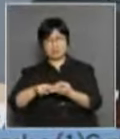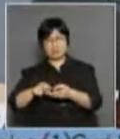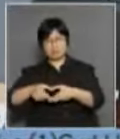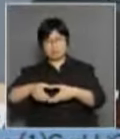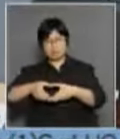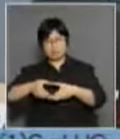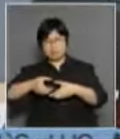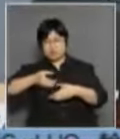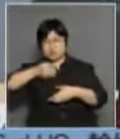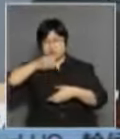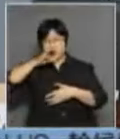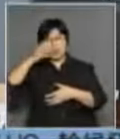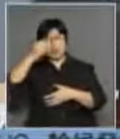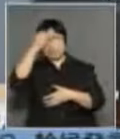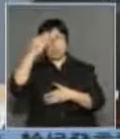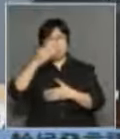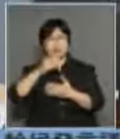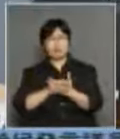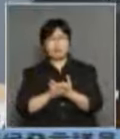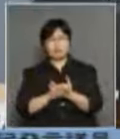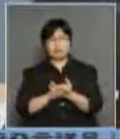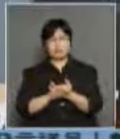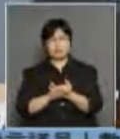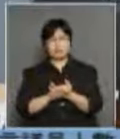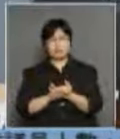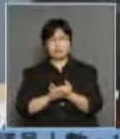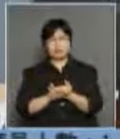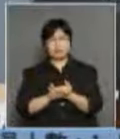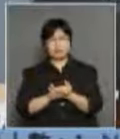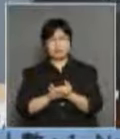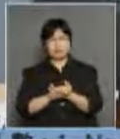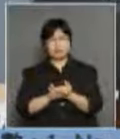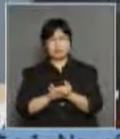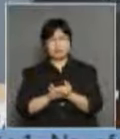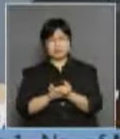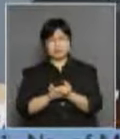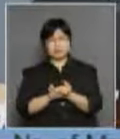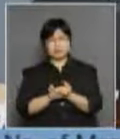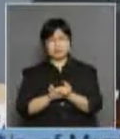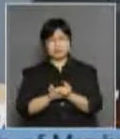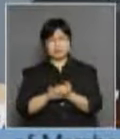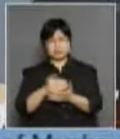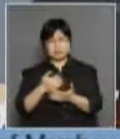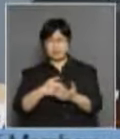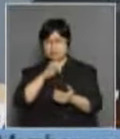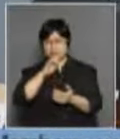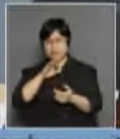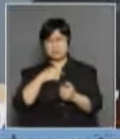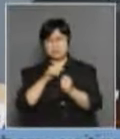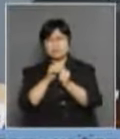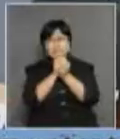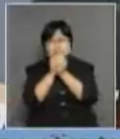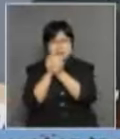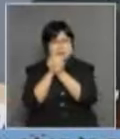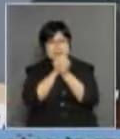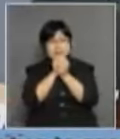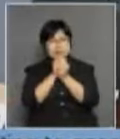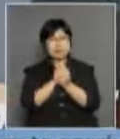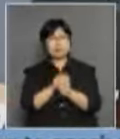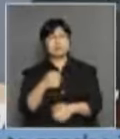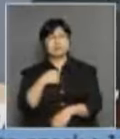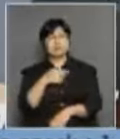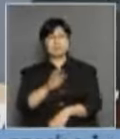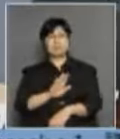咪啊？喂，咁嗱，老實講，我而家唔係哀各位